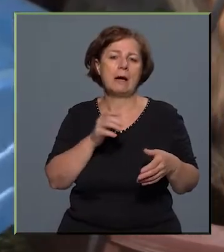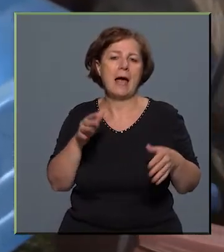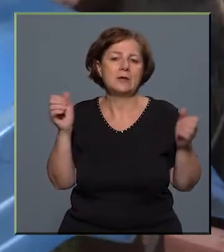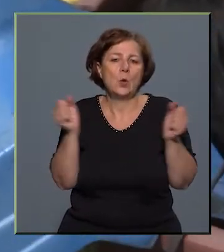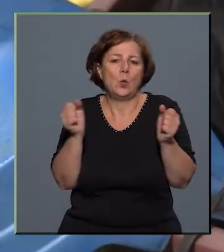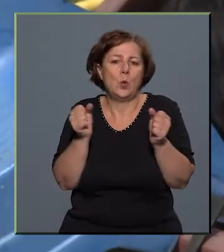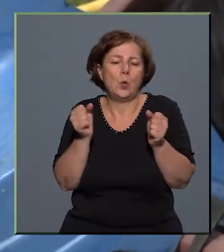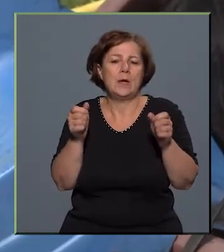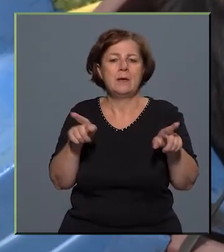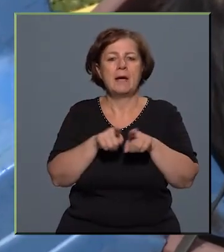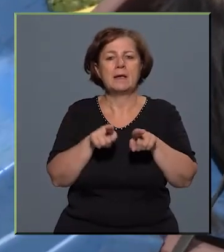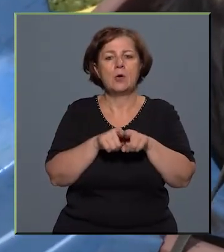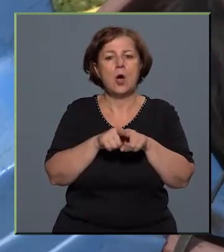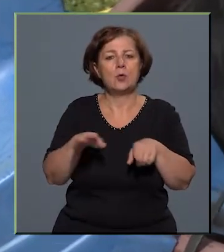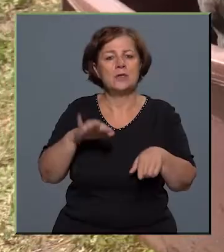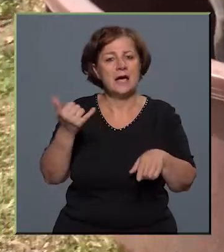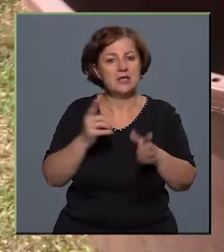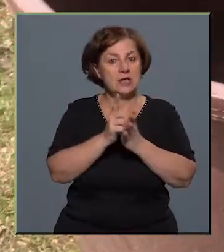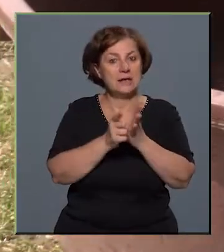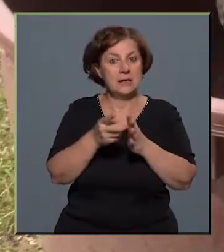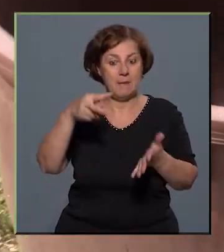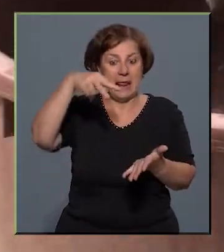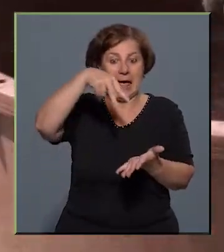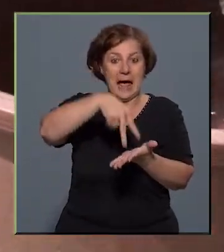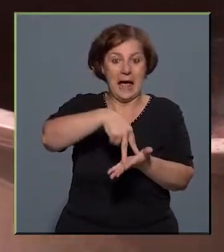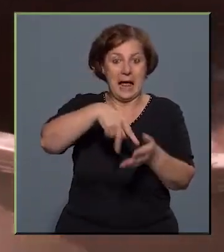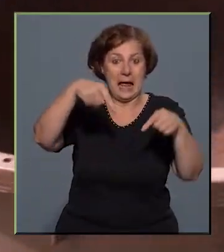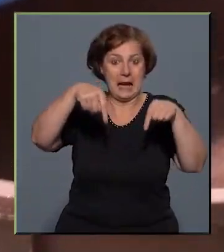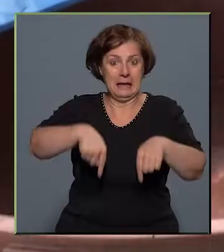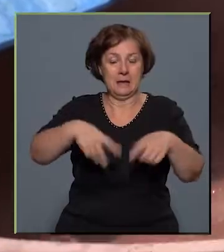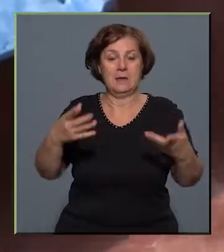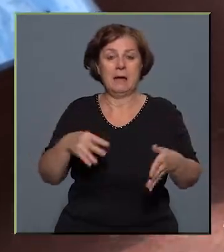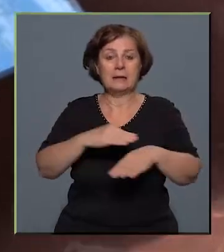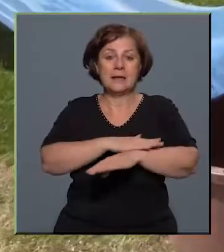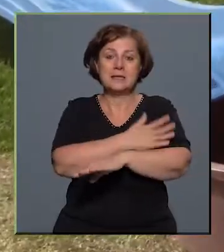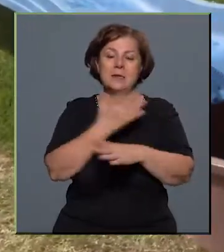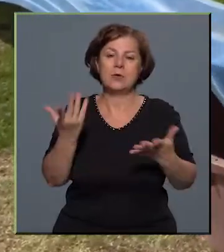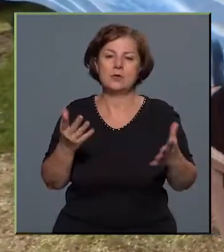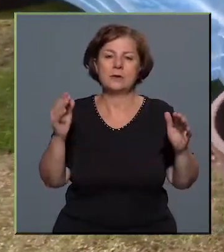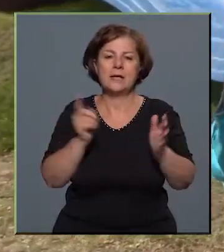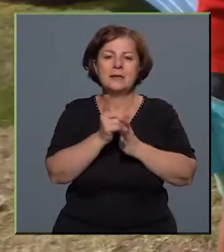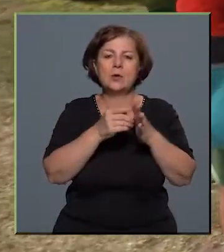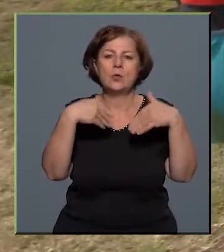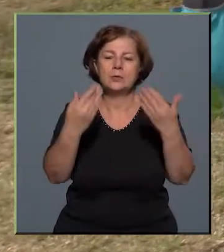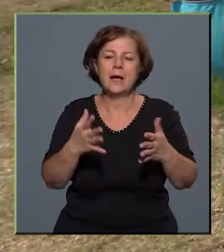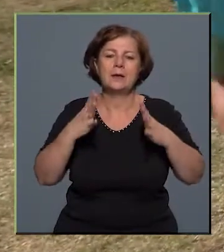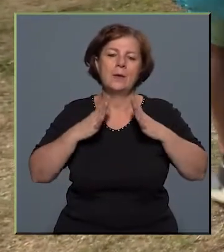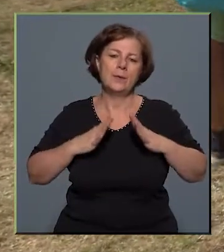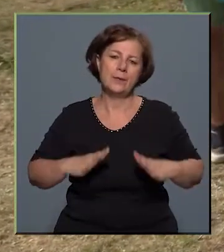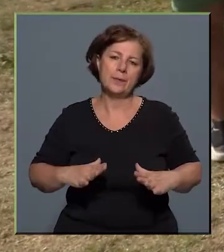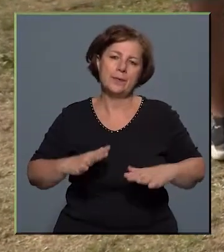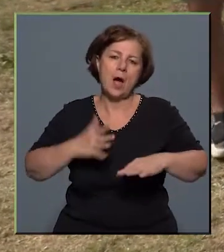lehűteni magát, hisz még olyan kutyák is ilyen időben, ha más nem, beleállnak, mert érzik azt, hogy ott egy idő